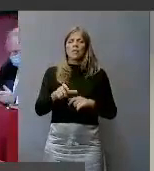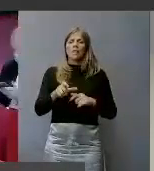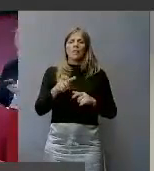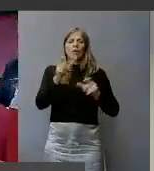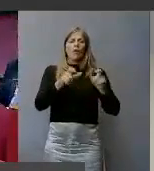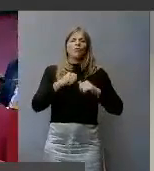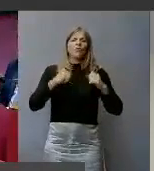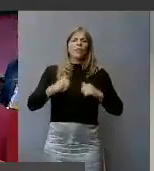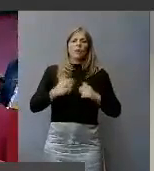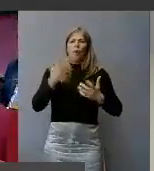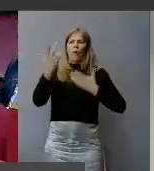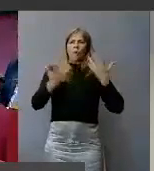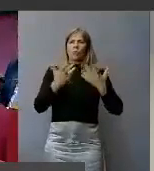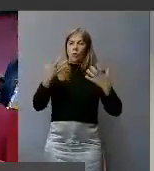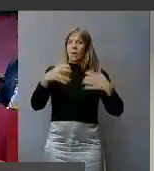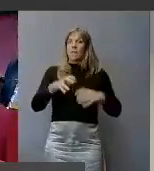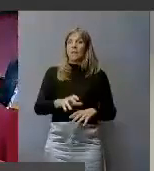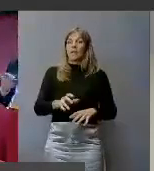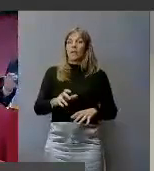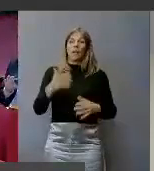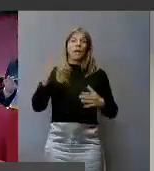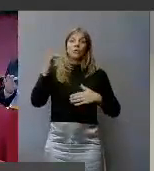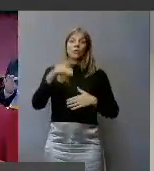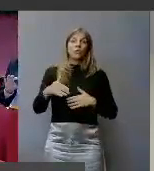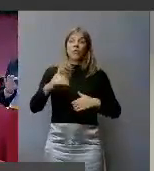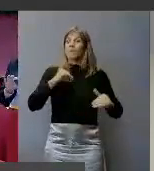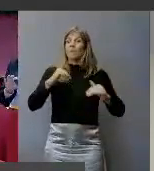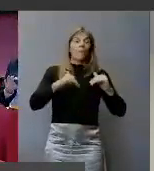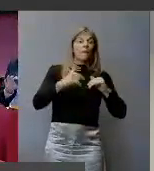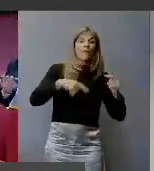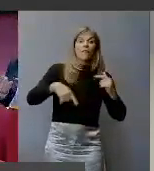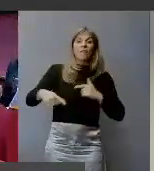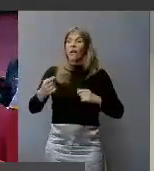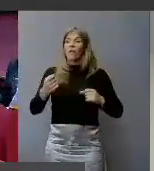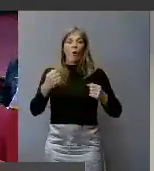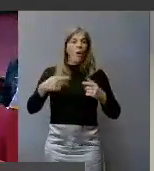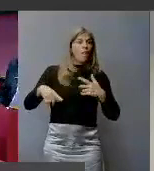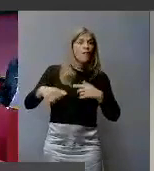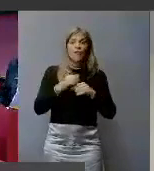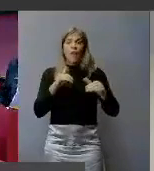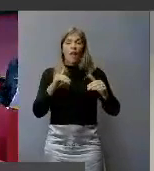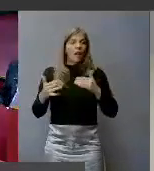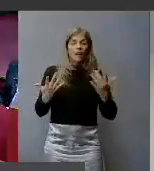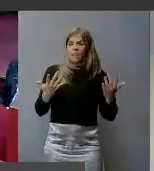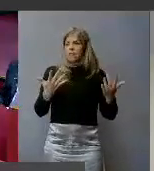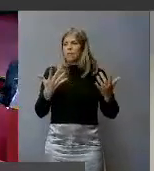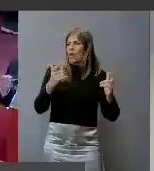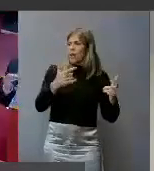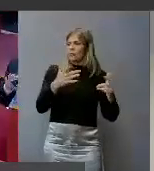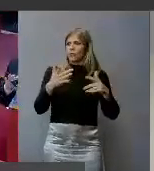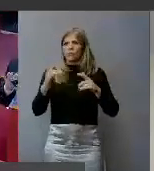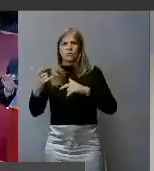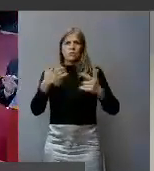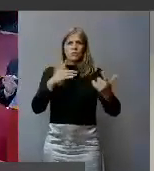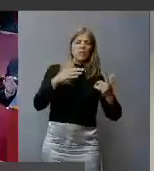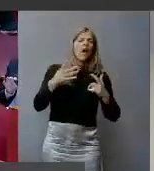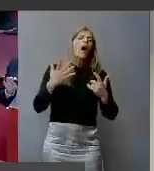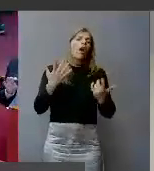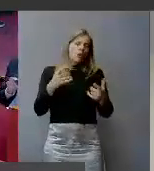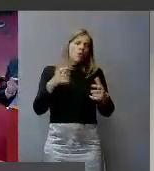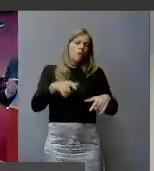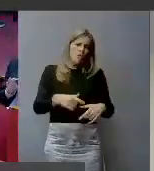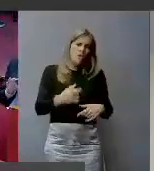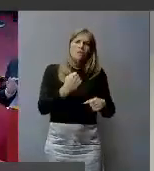esposte si muove e soprattutto un iter nel rendersi conto che ci sono lavori da fare e lavori che vanno fatti però